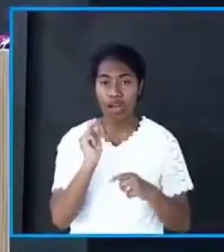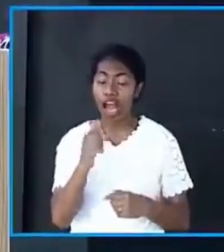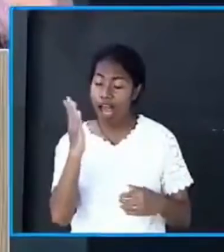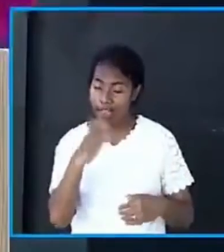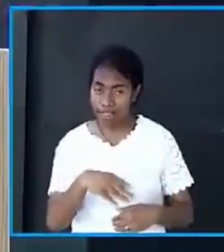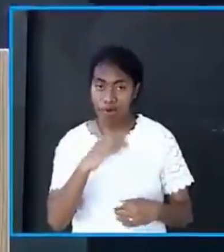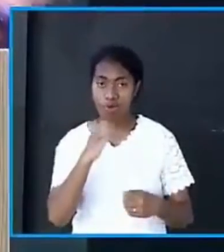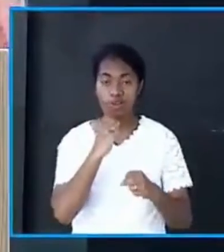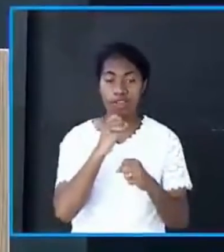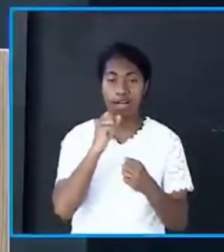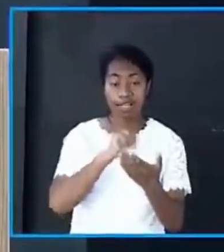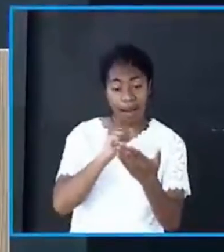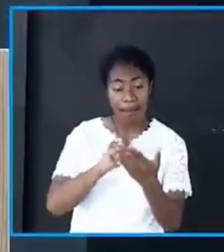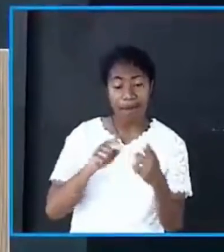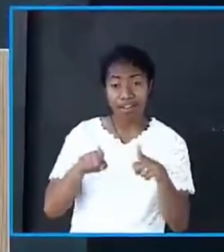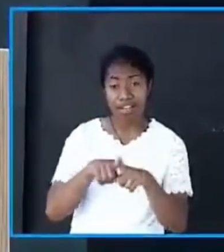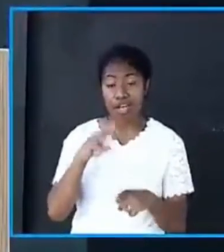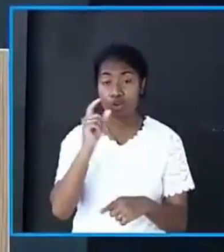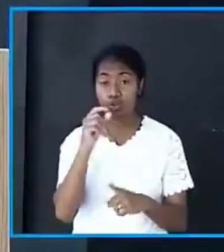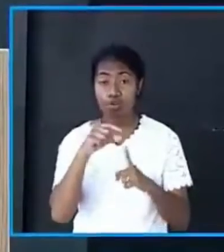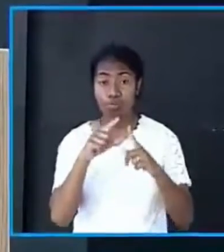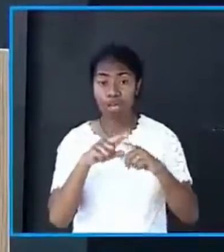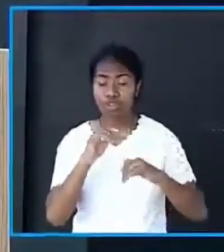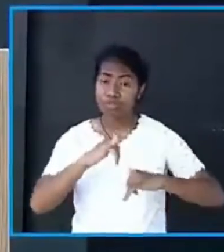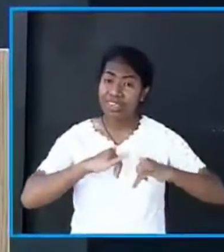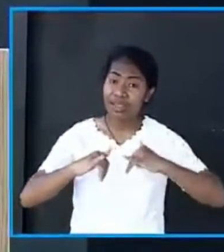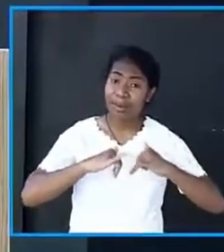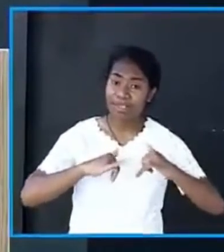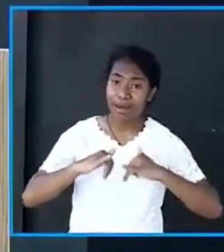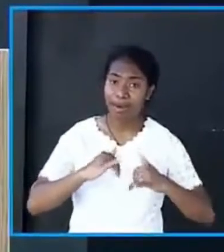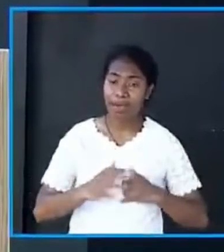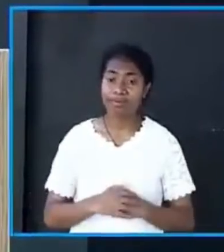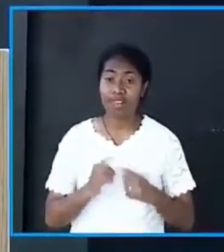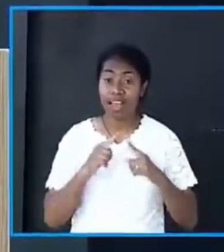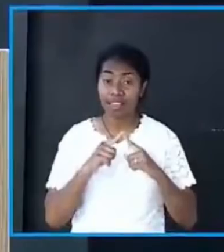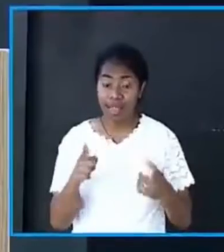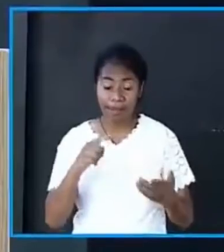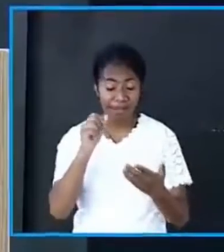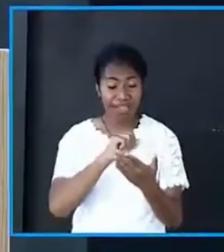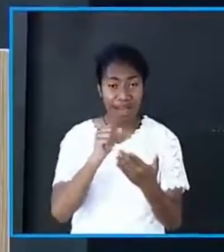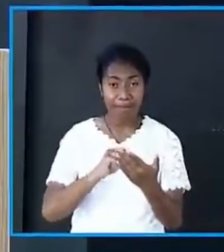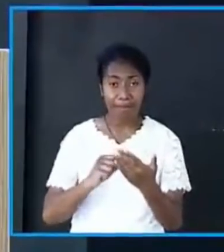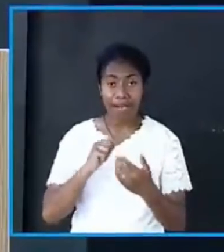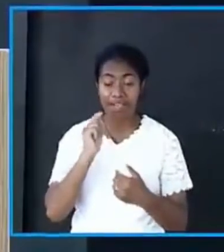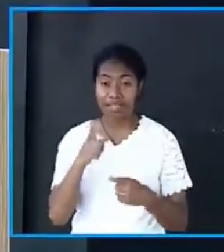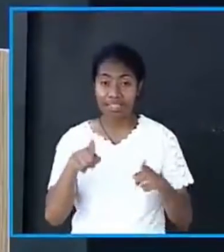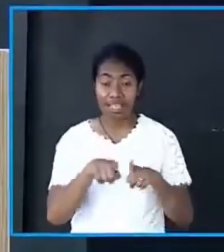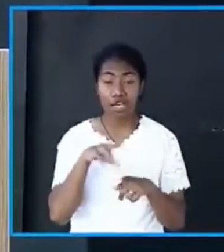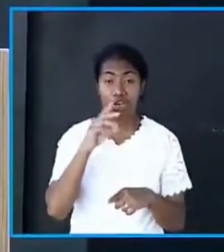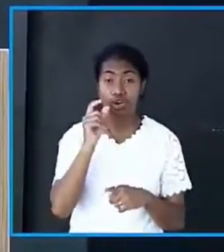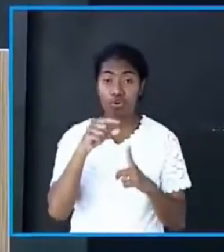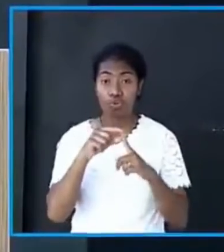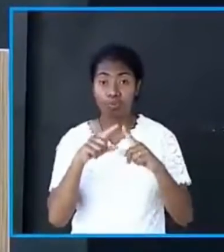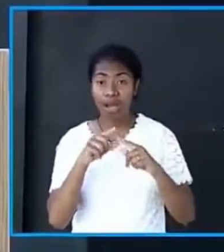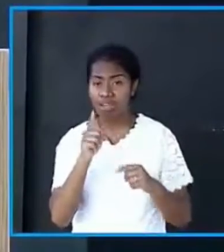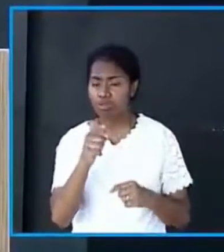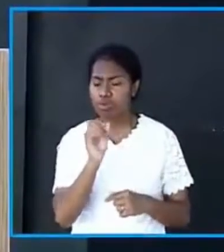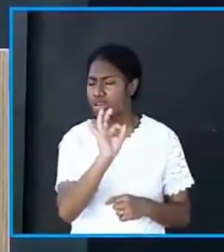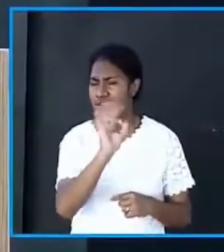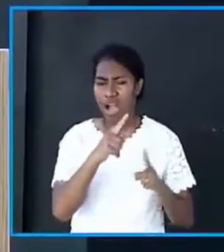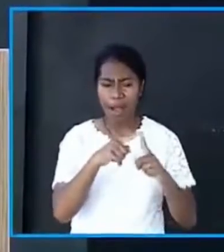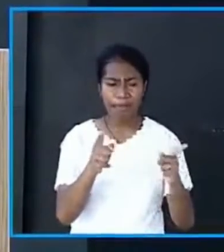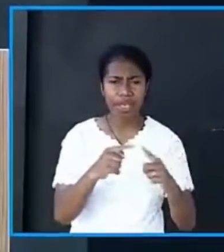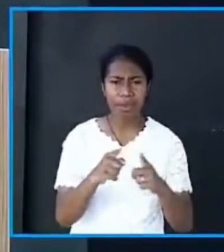rupa bersama-sama hanya untuk memberikan tekanan tapi gambar tidak beda dengan rupa-rupa tidak beda dengan